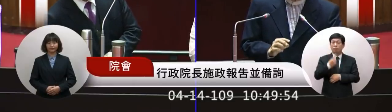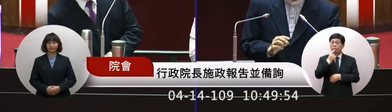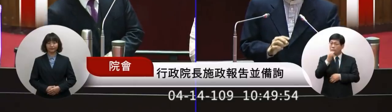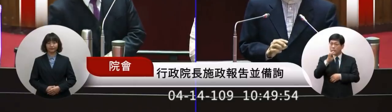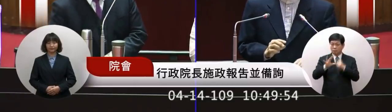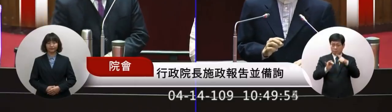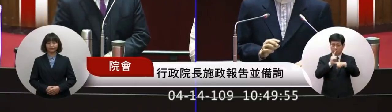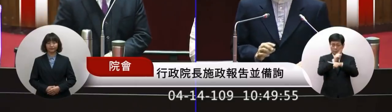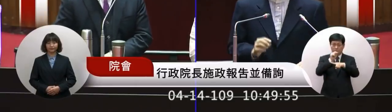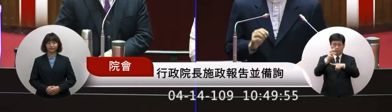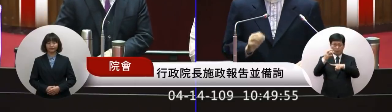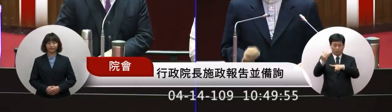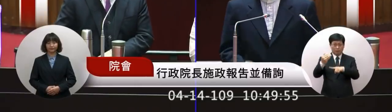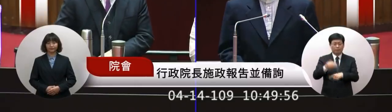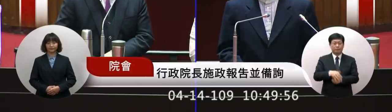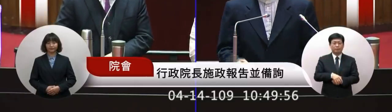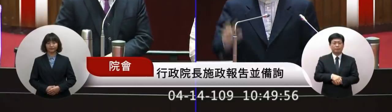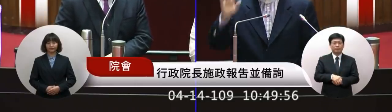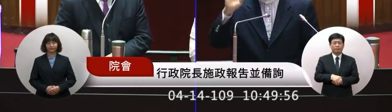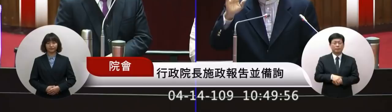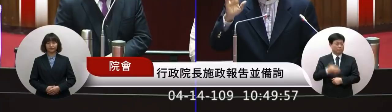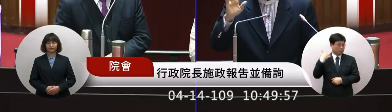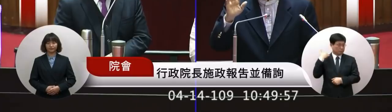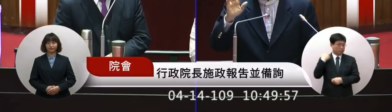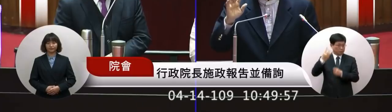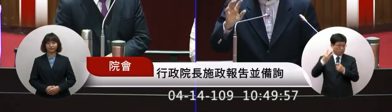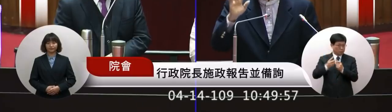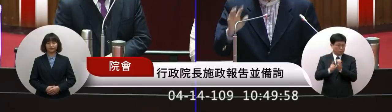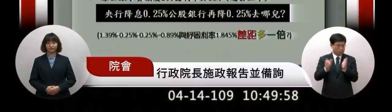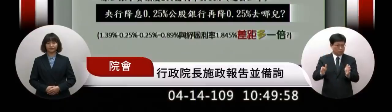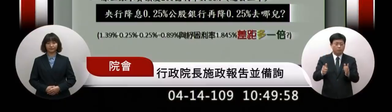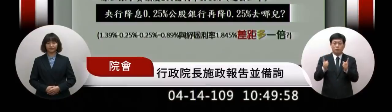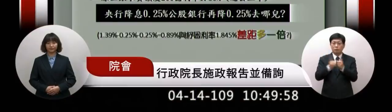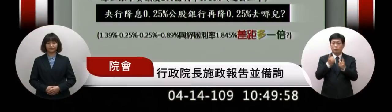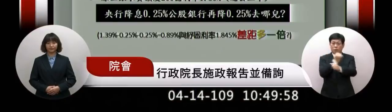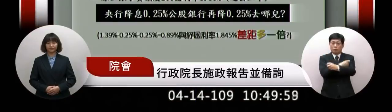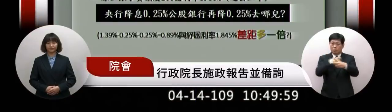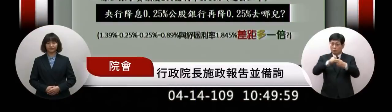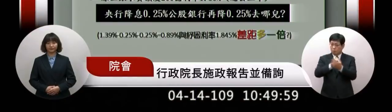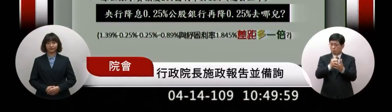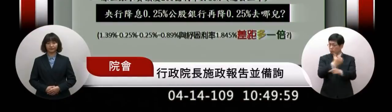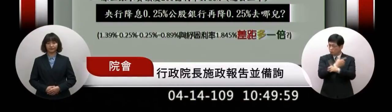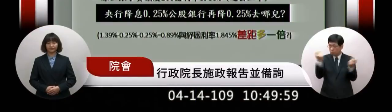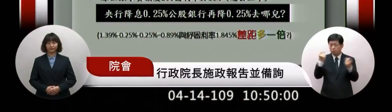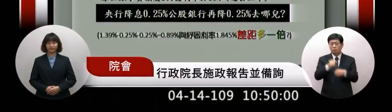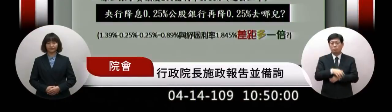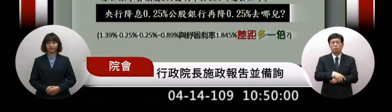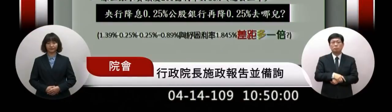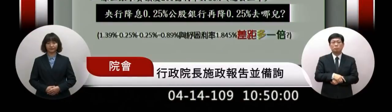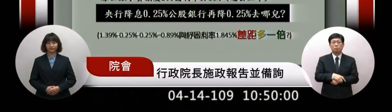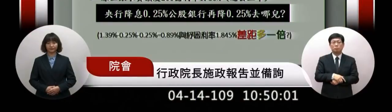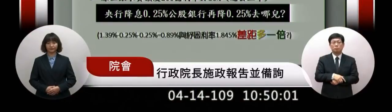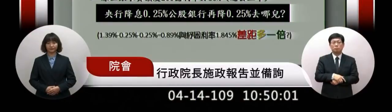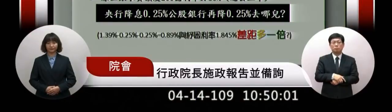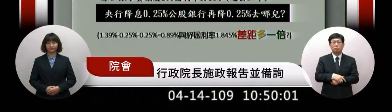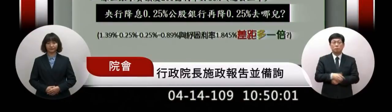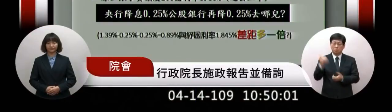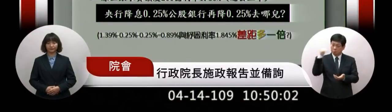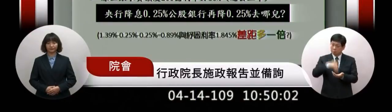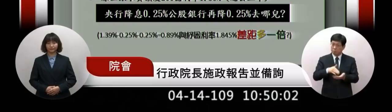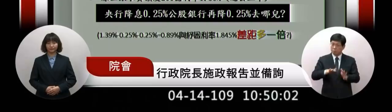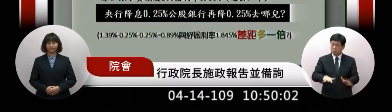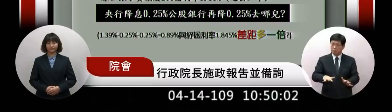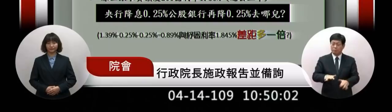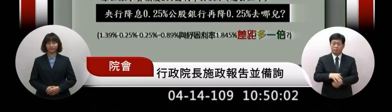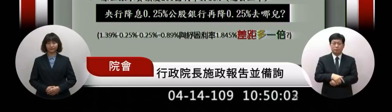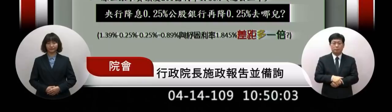是1.39%。过去三年对劳工都安尼，哦，结果今嘛